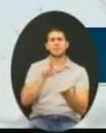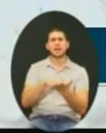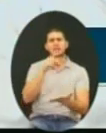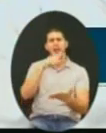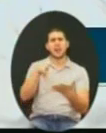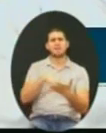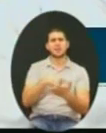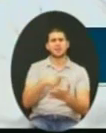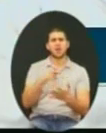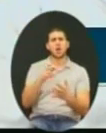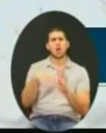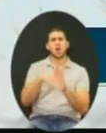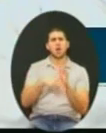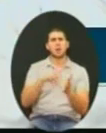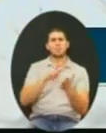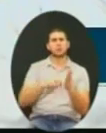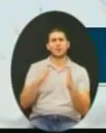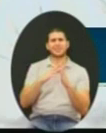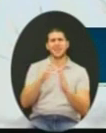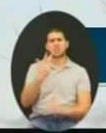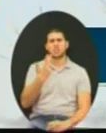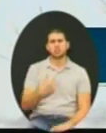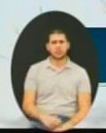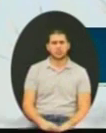את חוק מיסוי דירה שלישית?